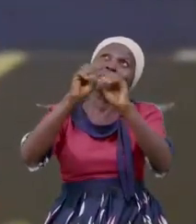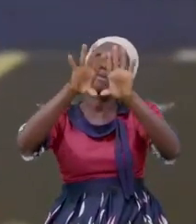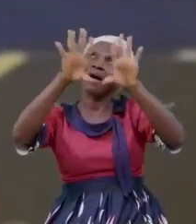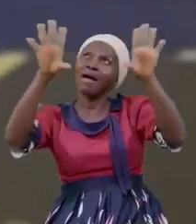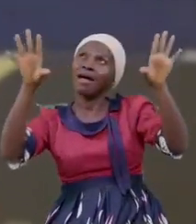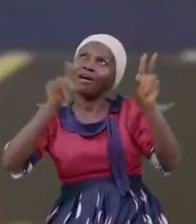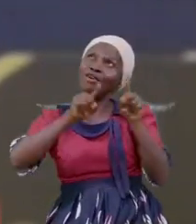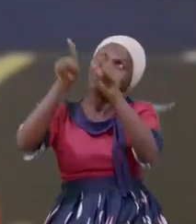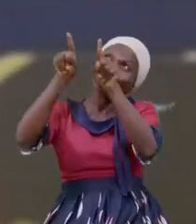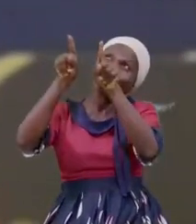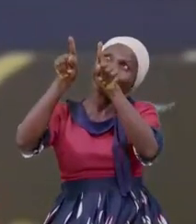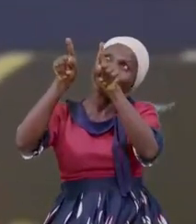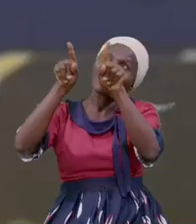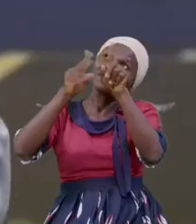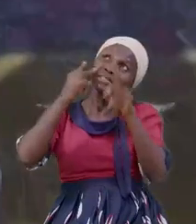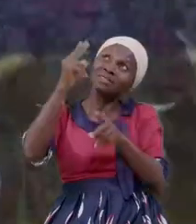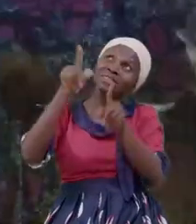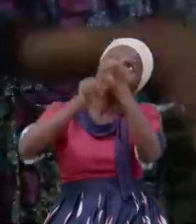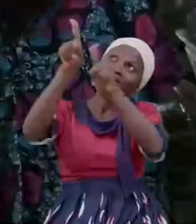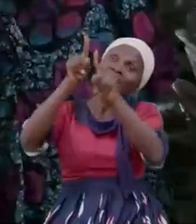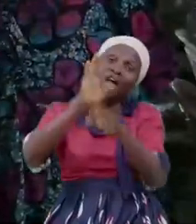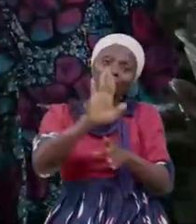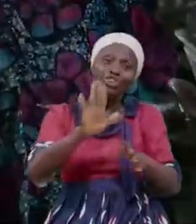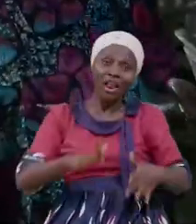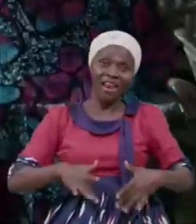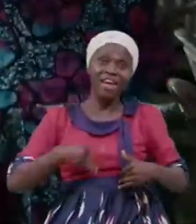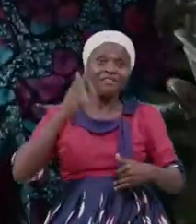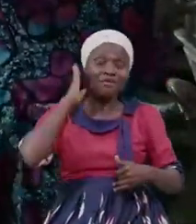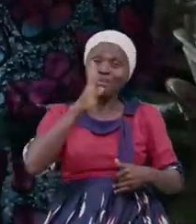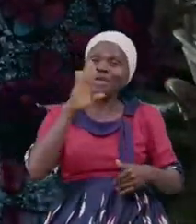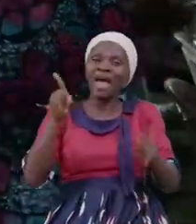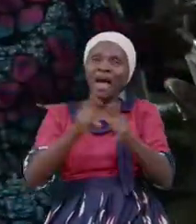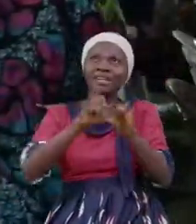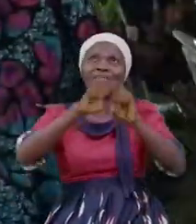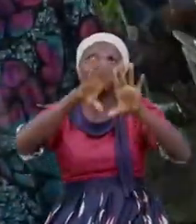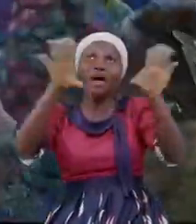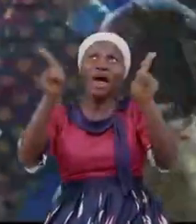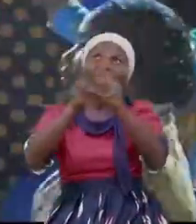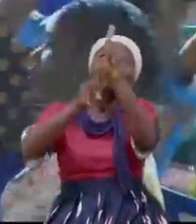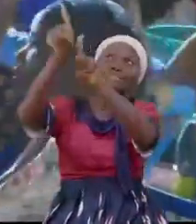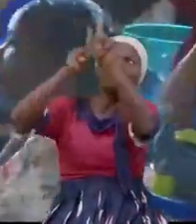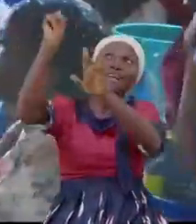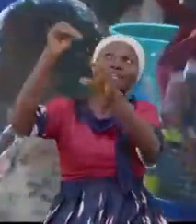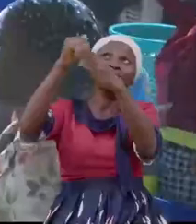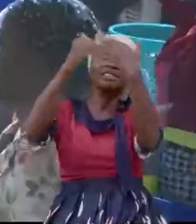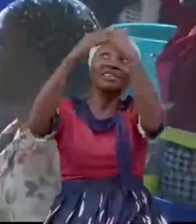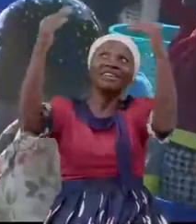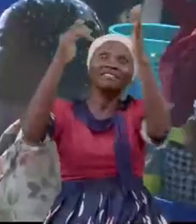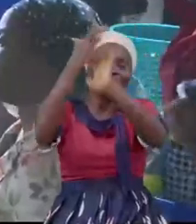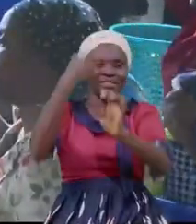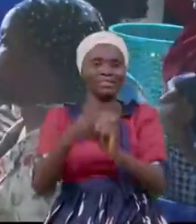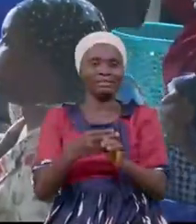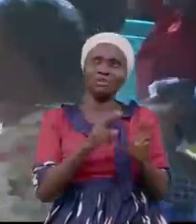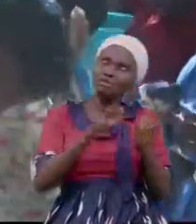étoiles ta vie sera aussi radieuse que les étoiles regarde plusieurs